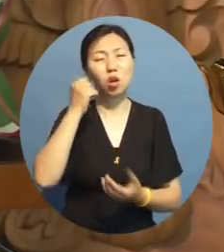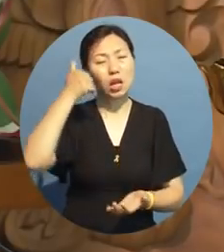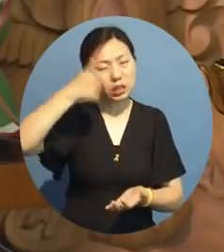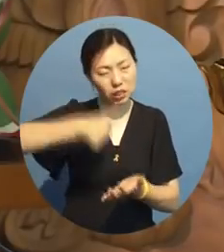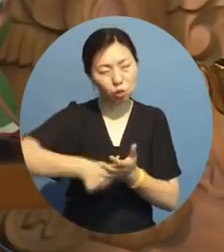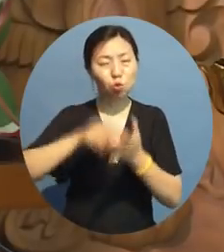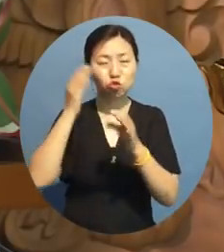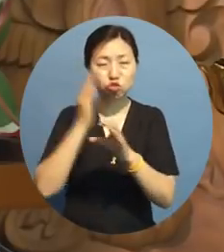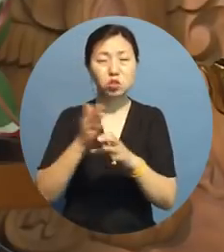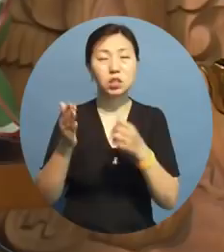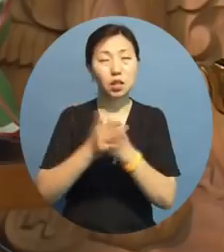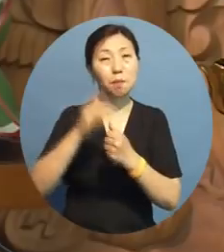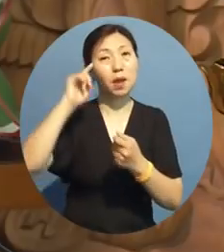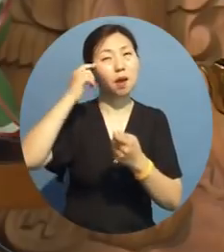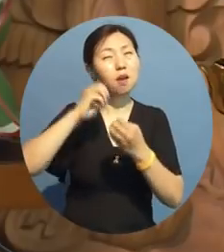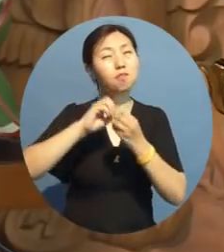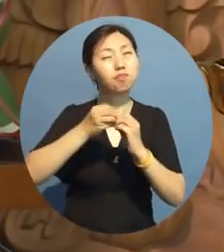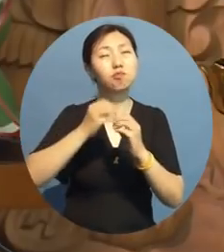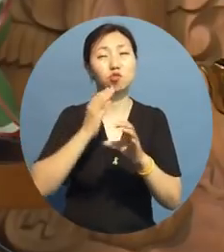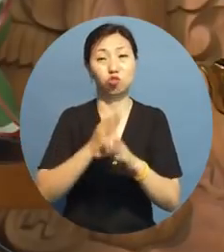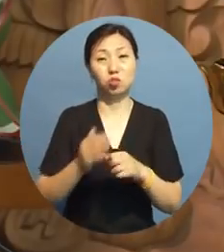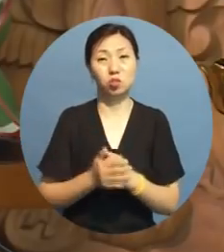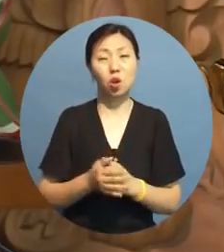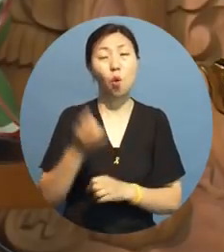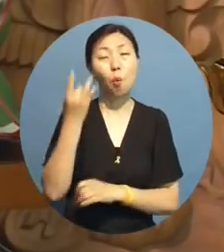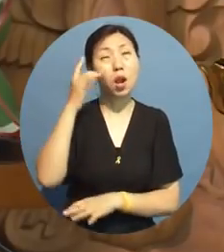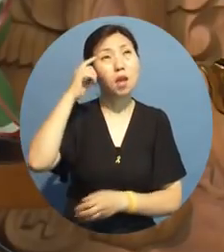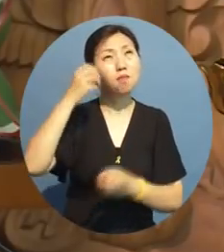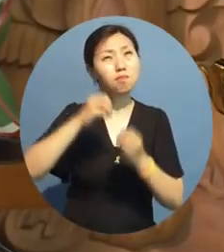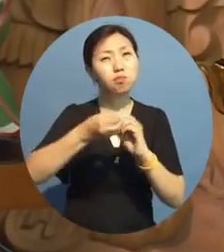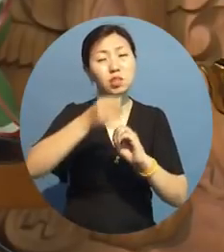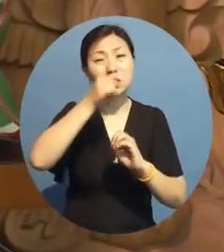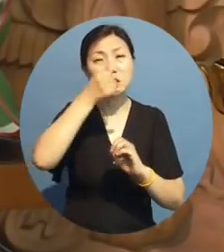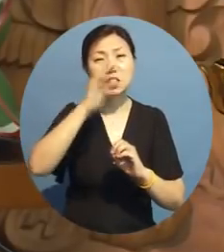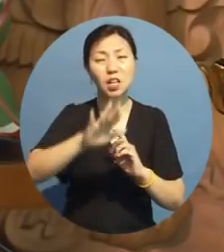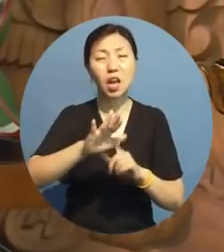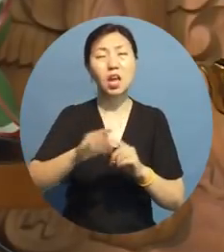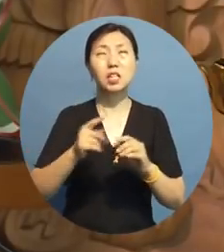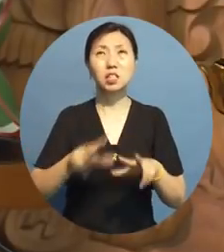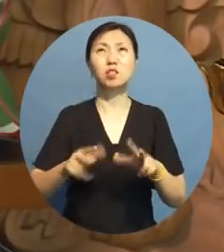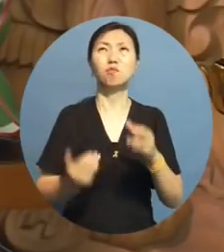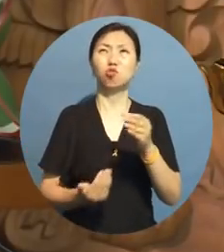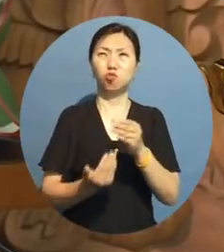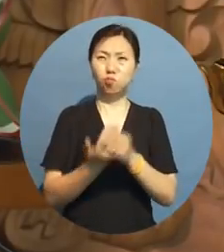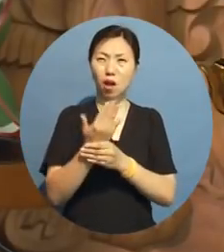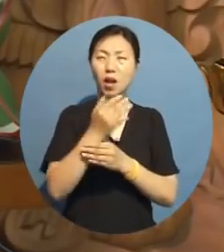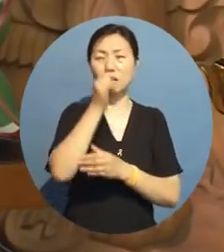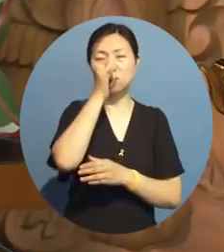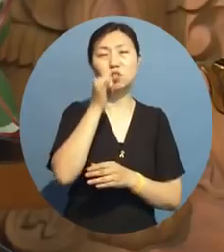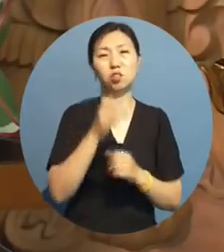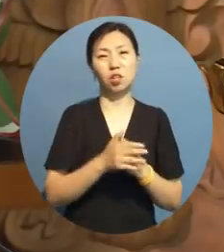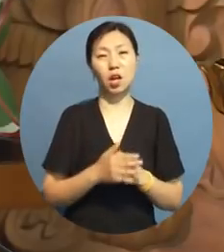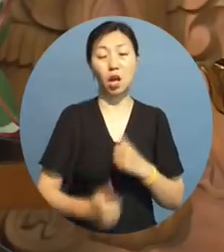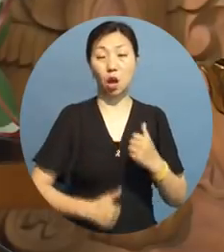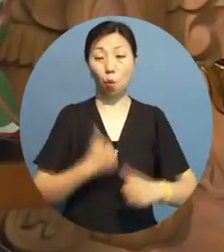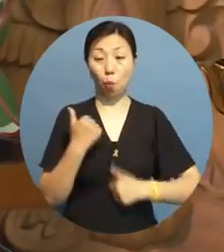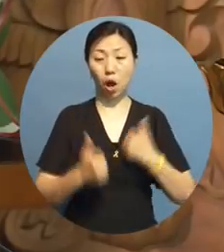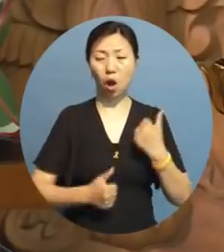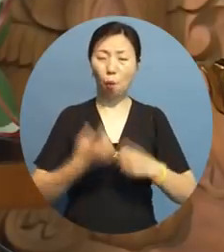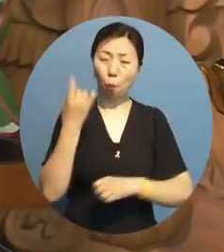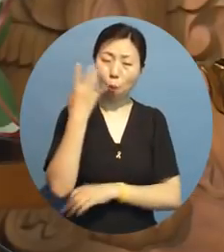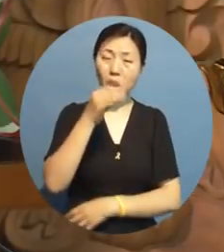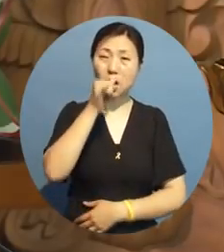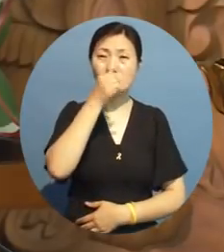거야. 그러니까 원래 피우는데 피운 줄 아는 거야. 수행을 하니까 화를 낸다. 내가 화를 내는